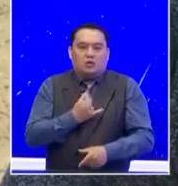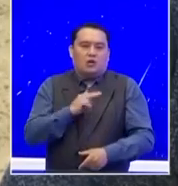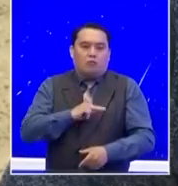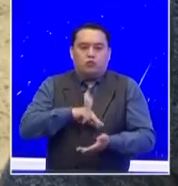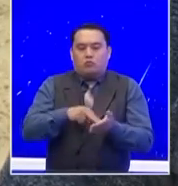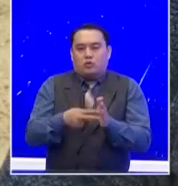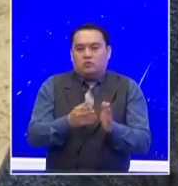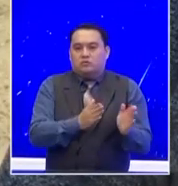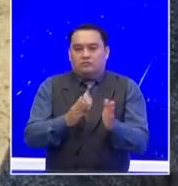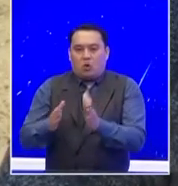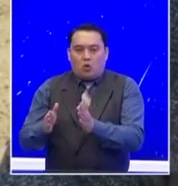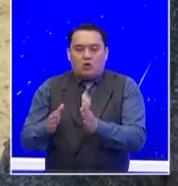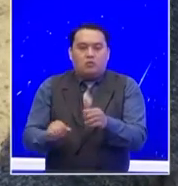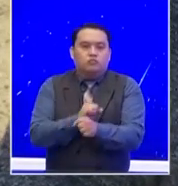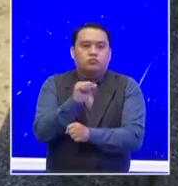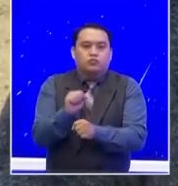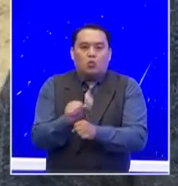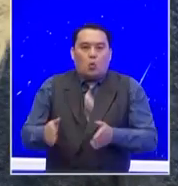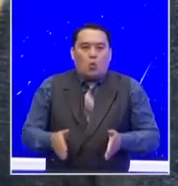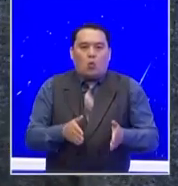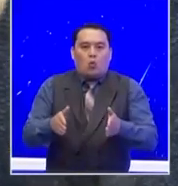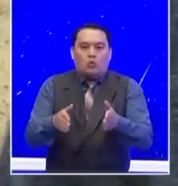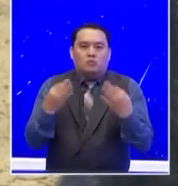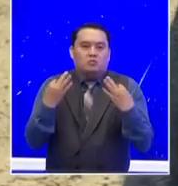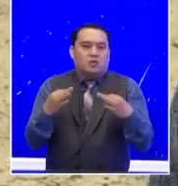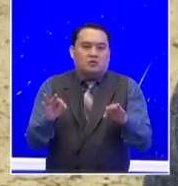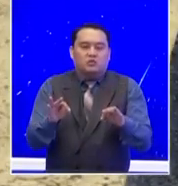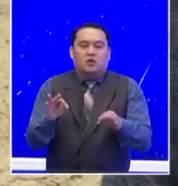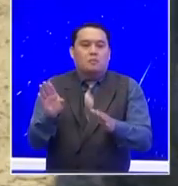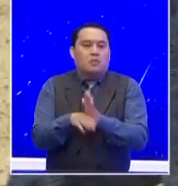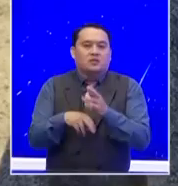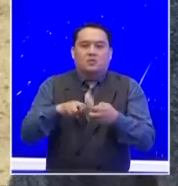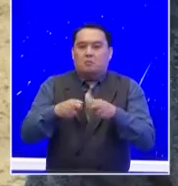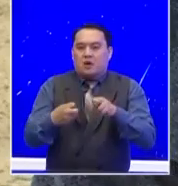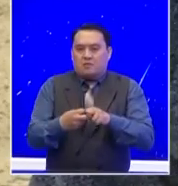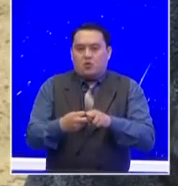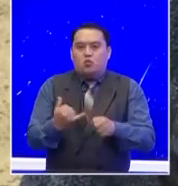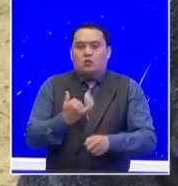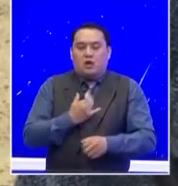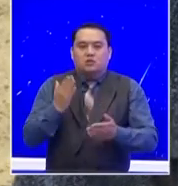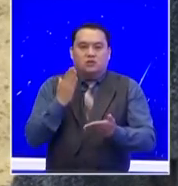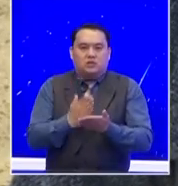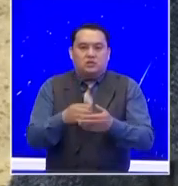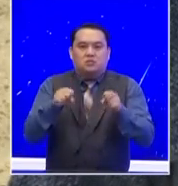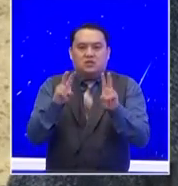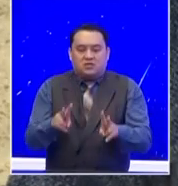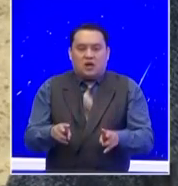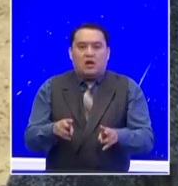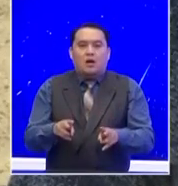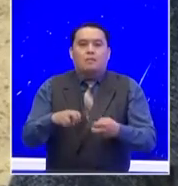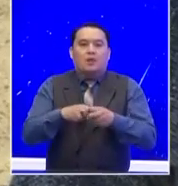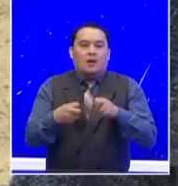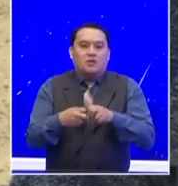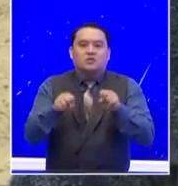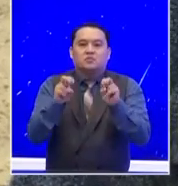в плановом режиме. На блокпостах сельхозтехника проходит без проблем. Для нас там организован так называемый «зеленый коридор». Были проблемы